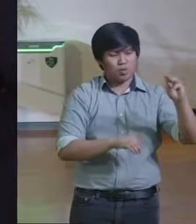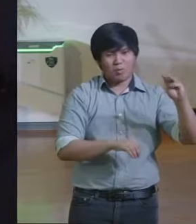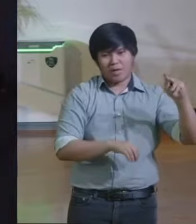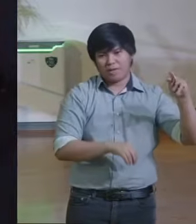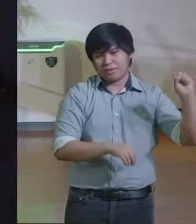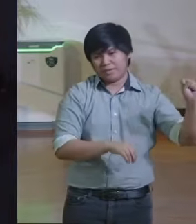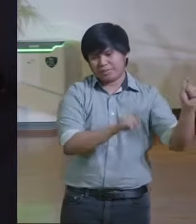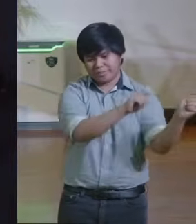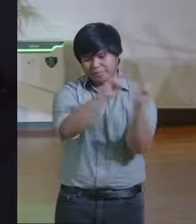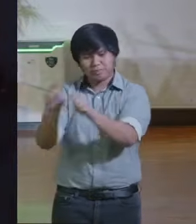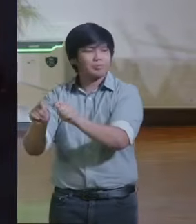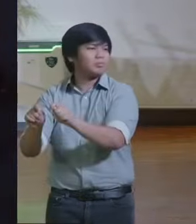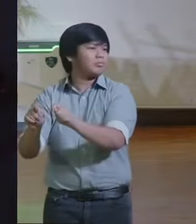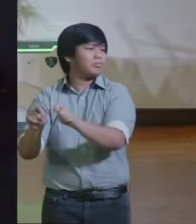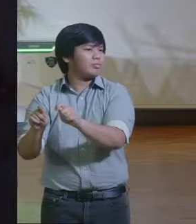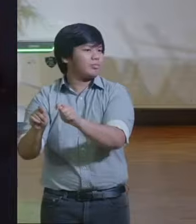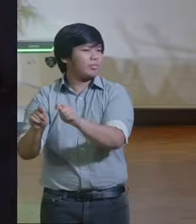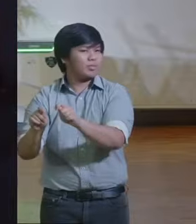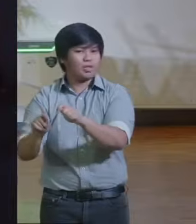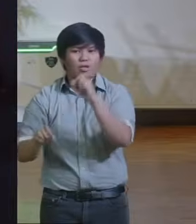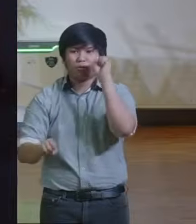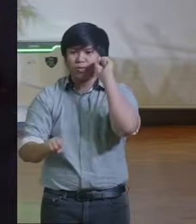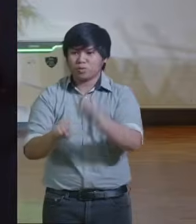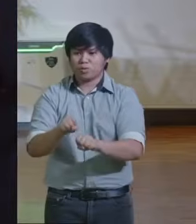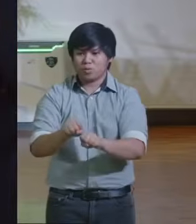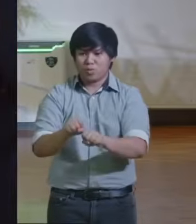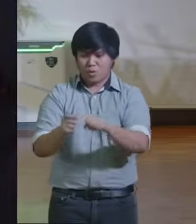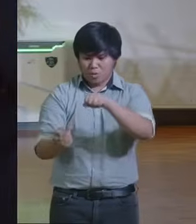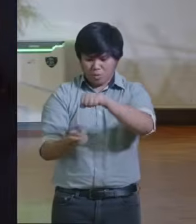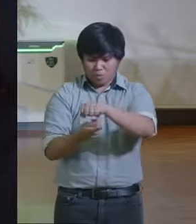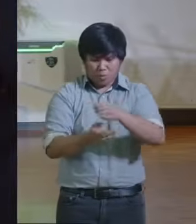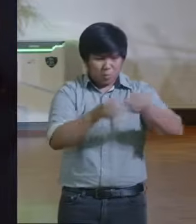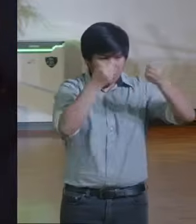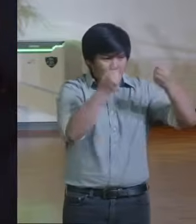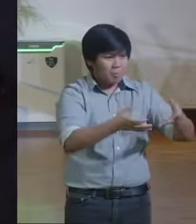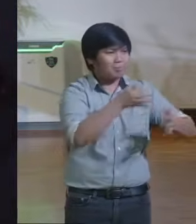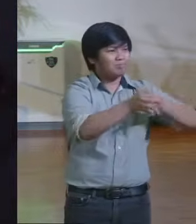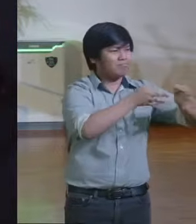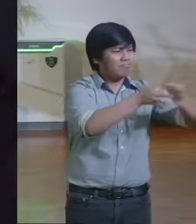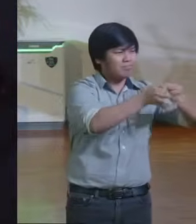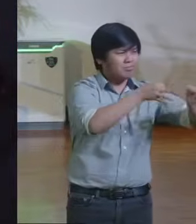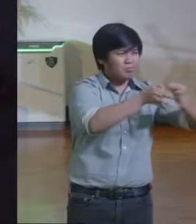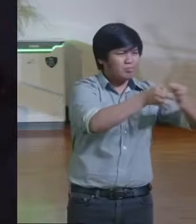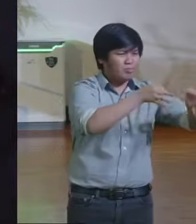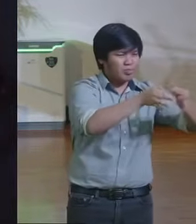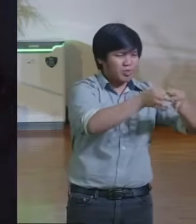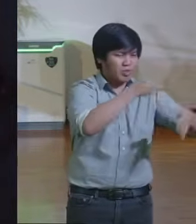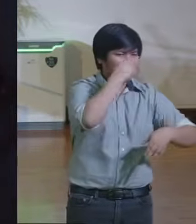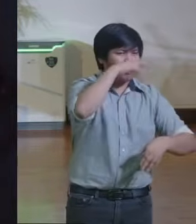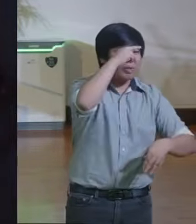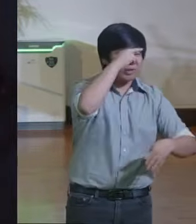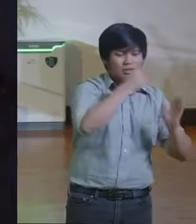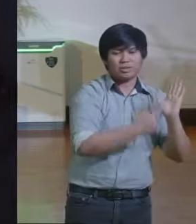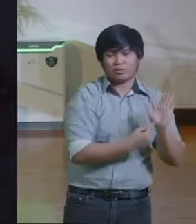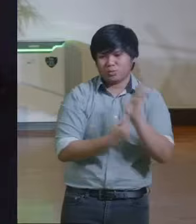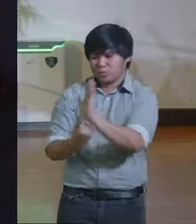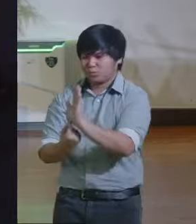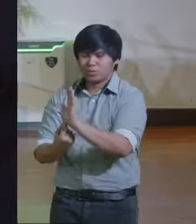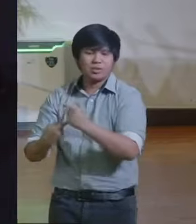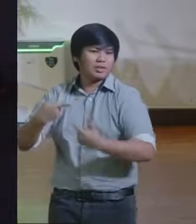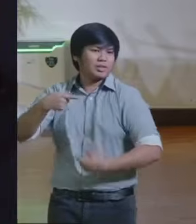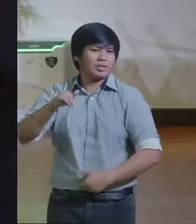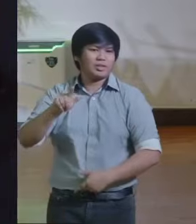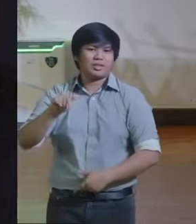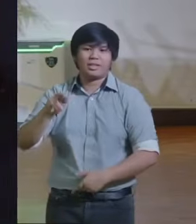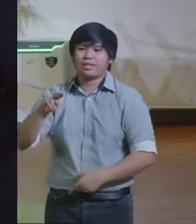ilantad o yung inumpisahan niyang na ilahad, no? Sa Galatians